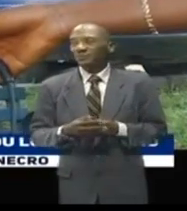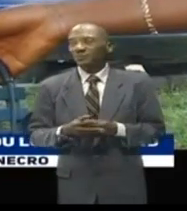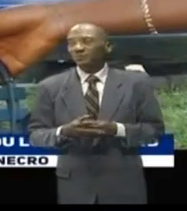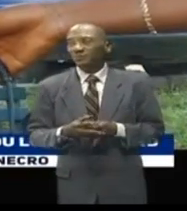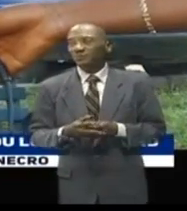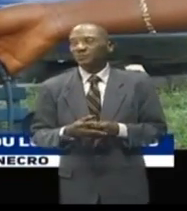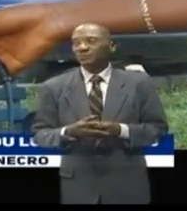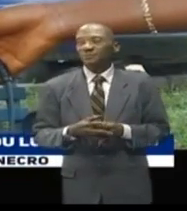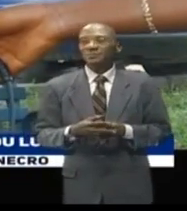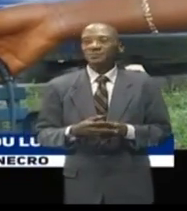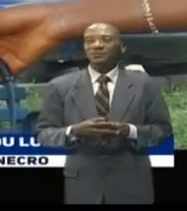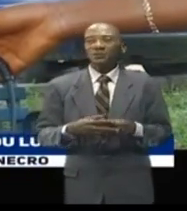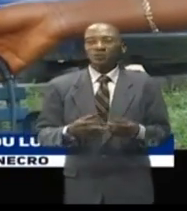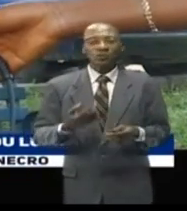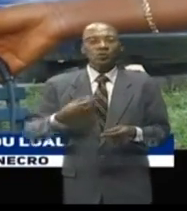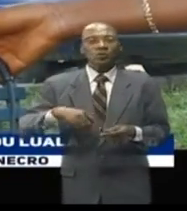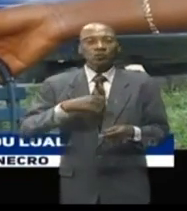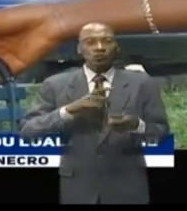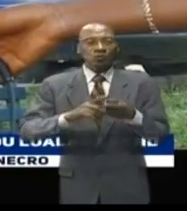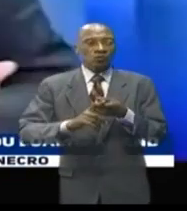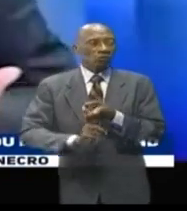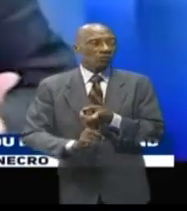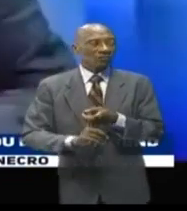fils du pays